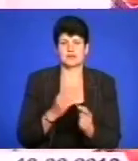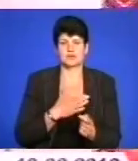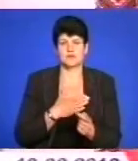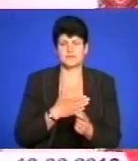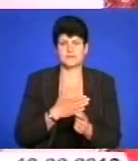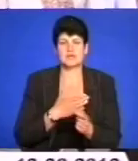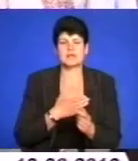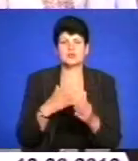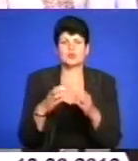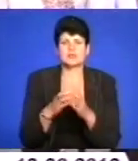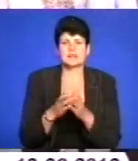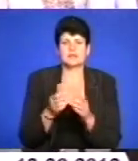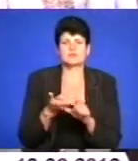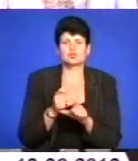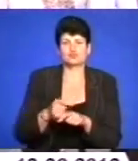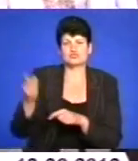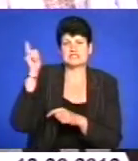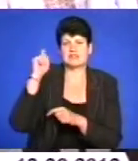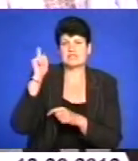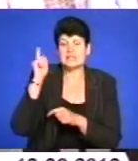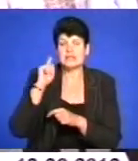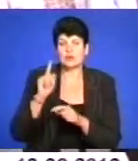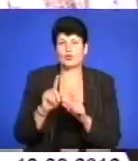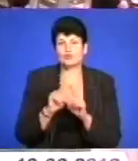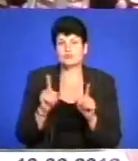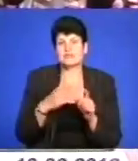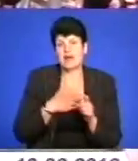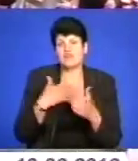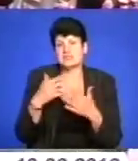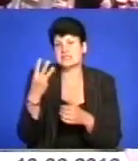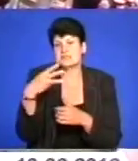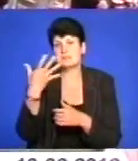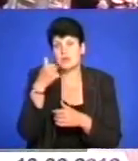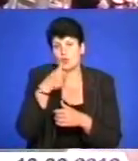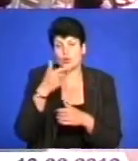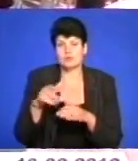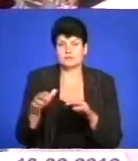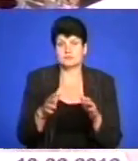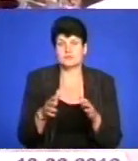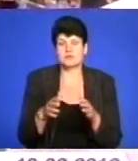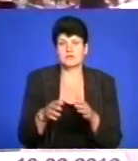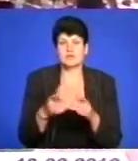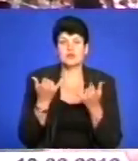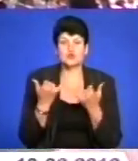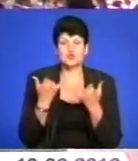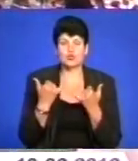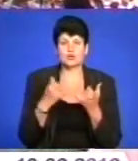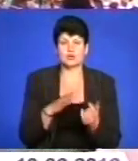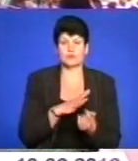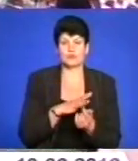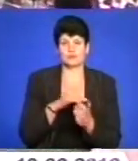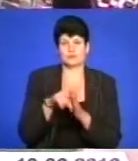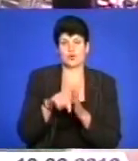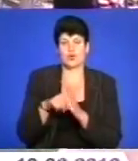Ну, наш колектив дуже давний вже, ну, особливо я вже десь 35 років. Інструменти грають? Ні, я сьогодні грав роль господаря.